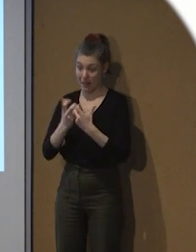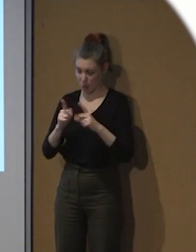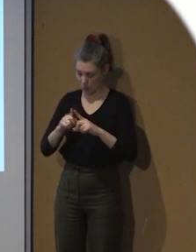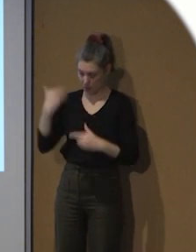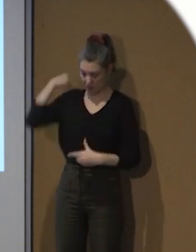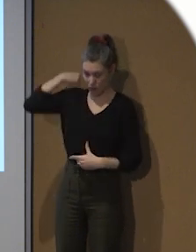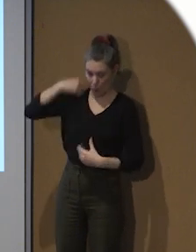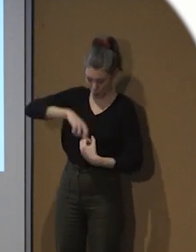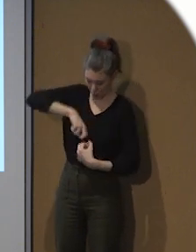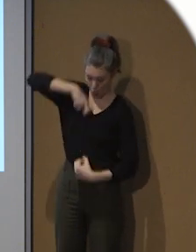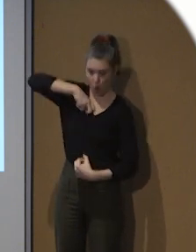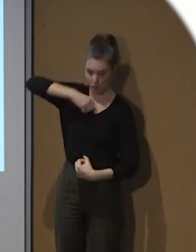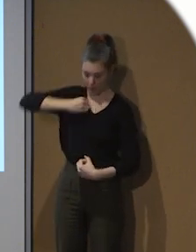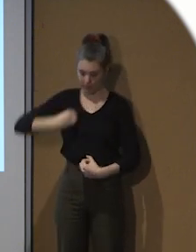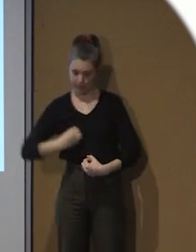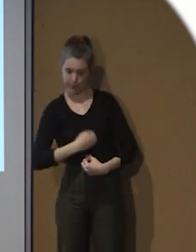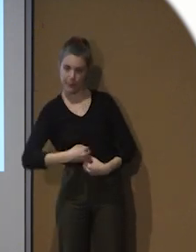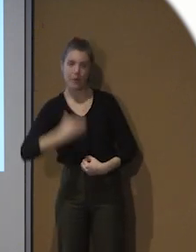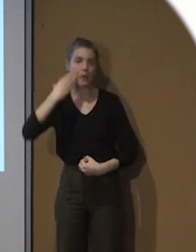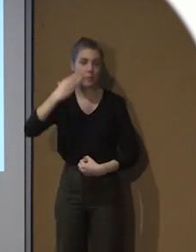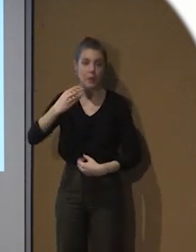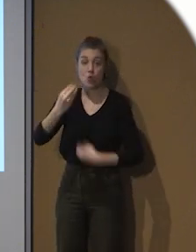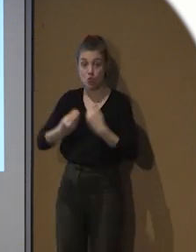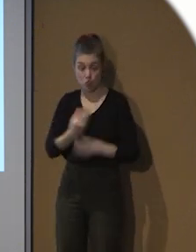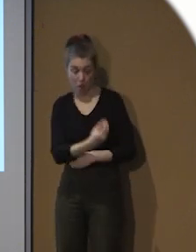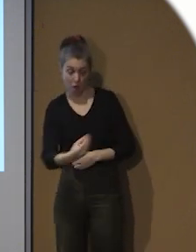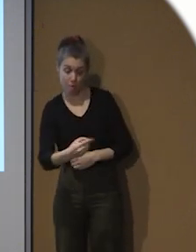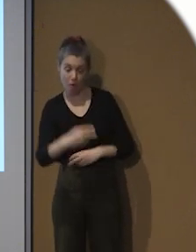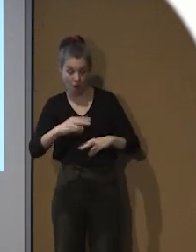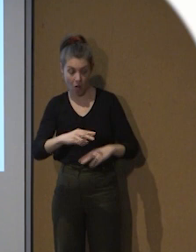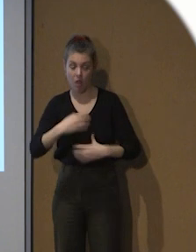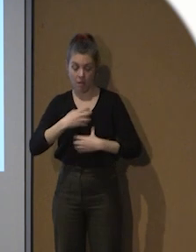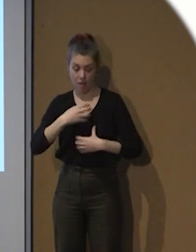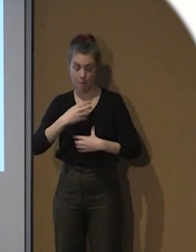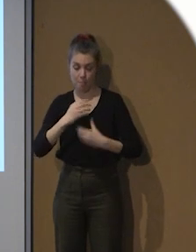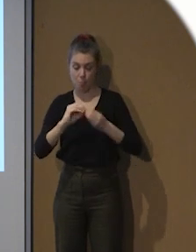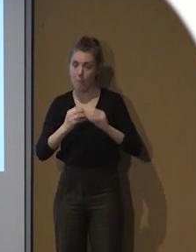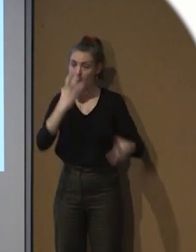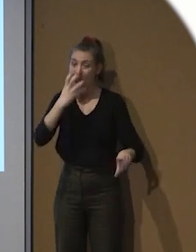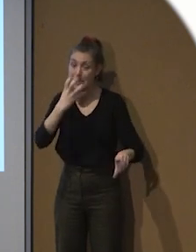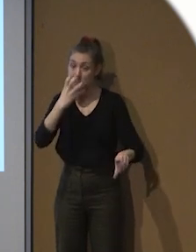l'enfant asthmatique, qui, il y a 20 ans encore, a été contre-indiqué à faire du sport.